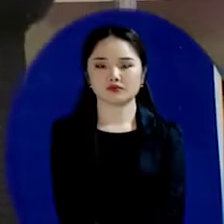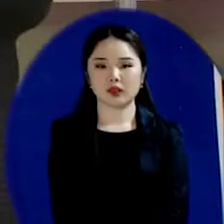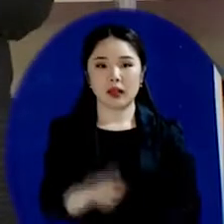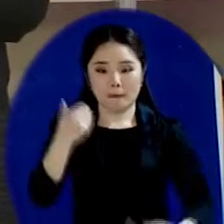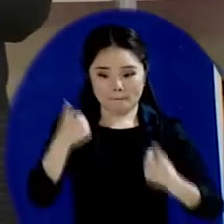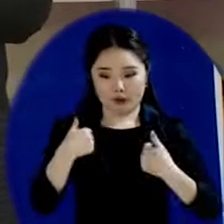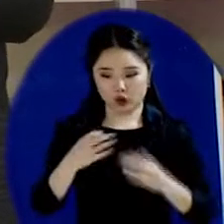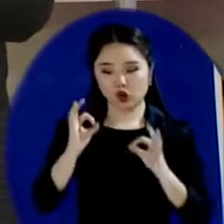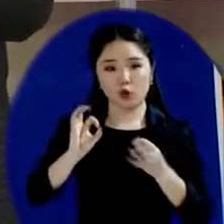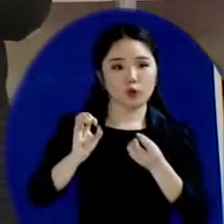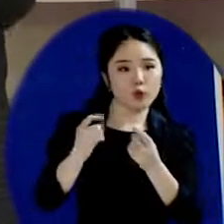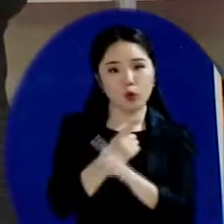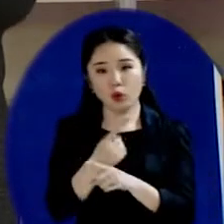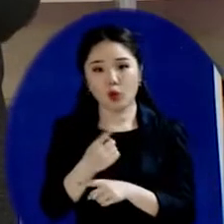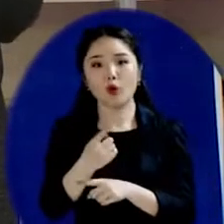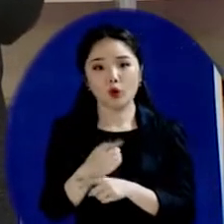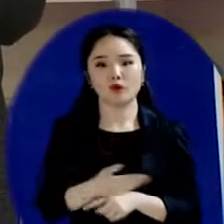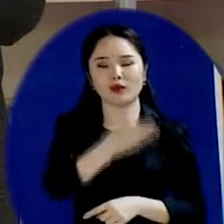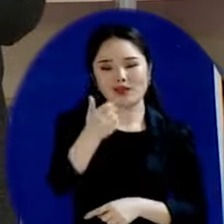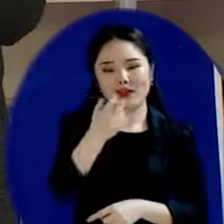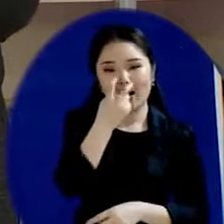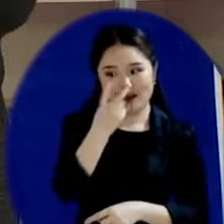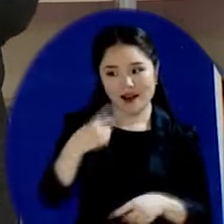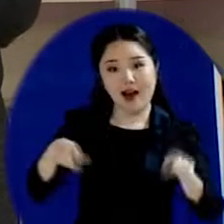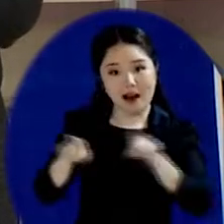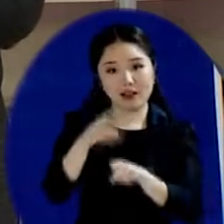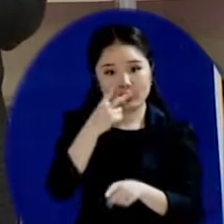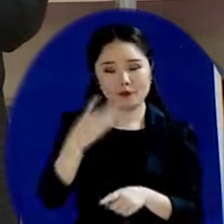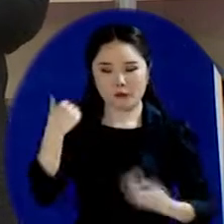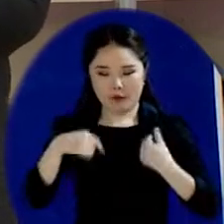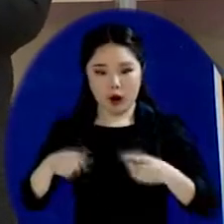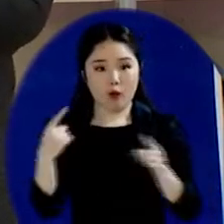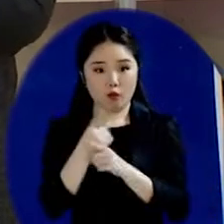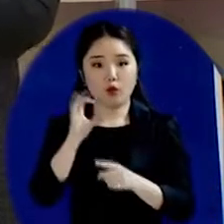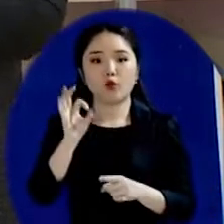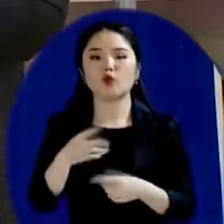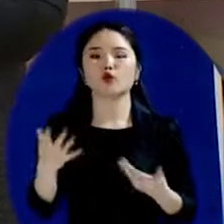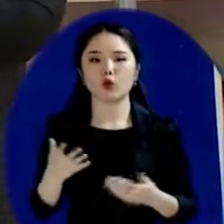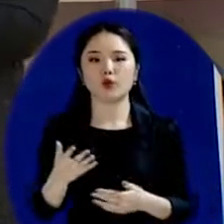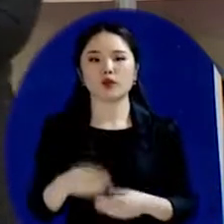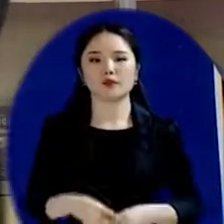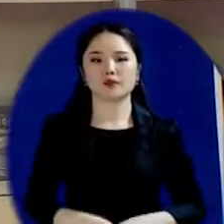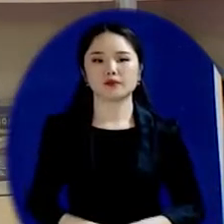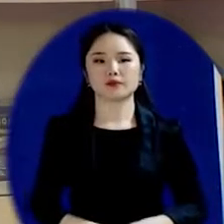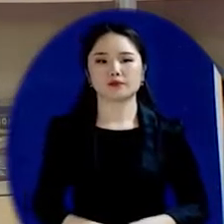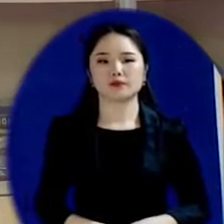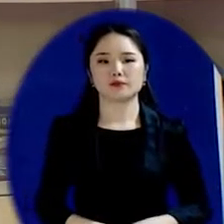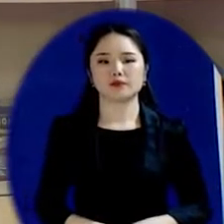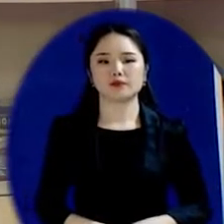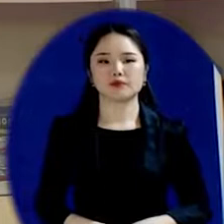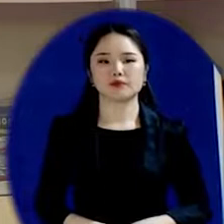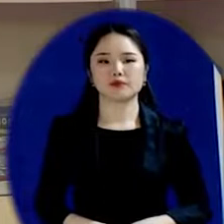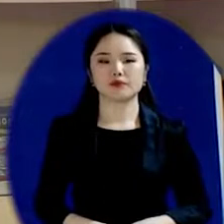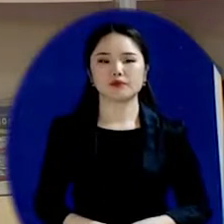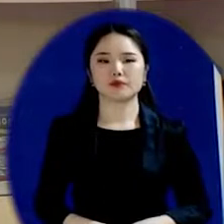Багшигаа зөв ангилж өгөө юу та нар? Ажиглаж хараарай. Хэрвээ багш нь алдаа гаргасан байвал алдааг бас ажиглаарай гэж ингэж хэллээ.